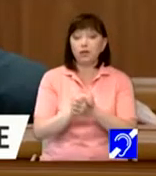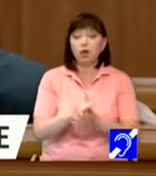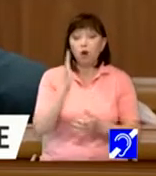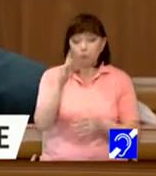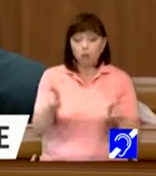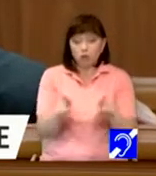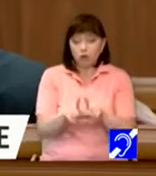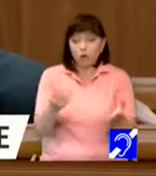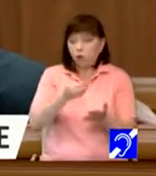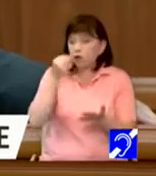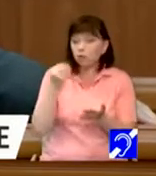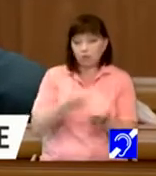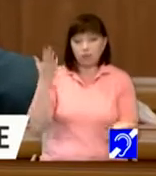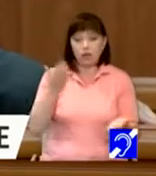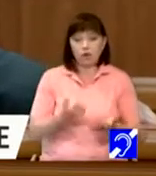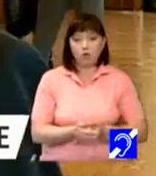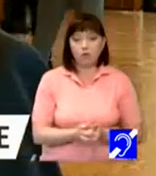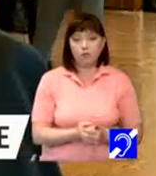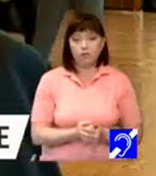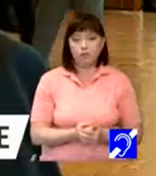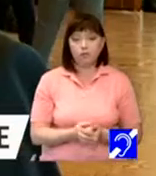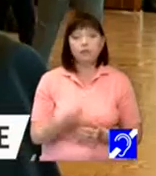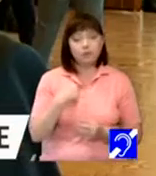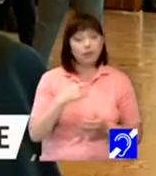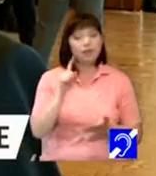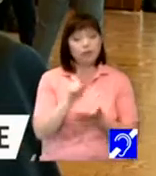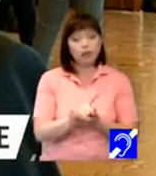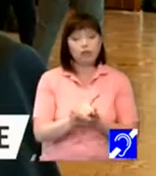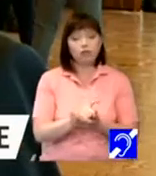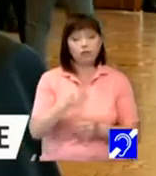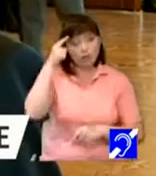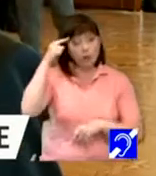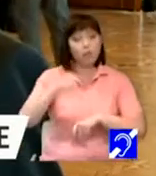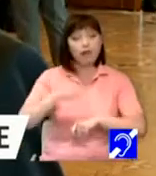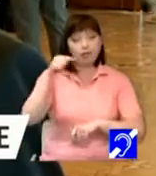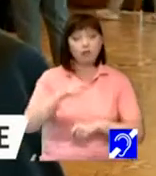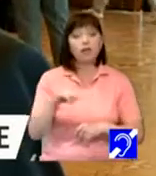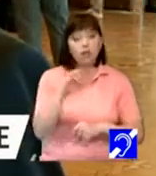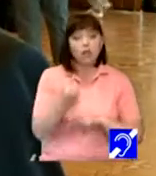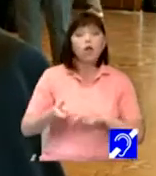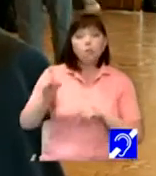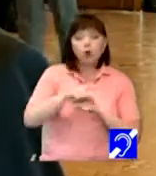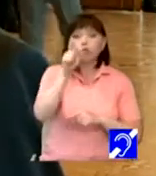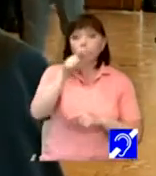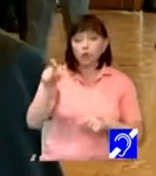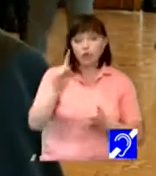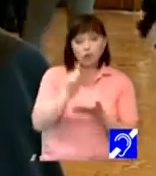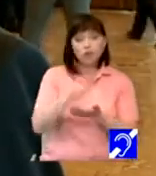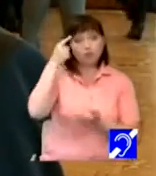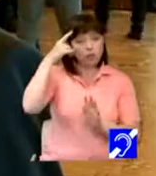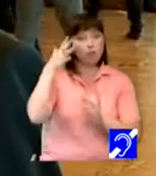va avea o valoare atât de semnificativă? Noi trebuie să conștientizăm și tot mai multă lume înțelege